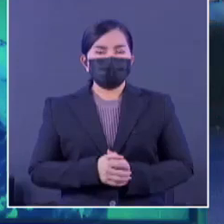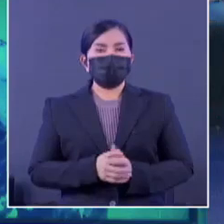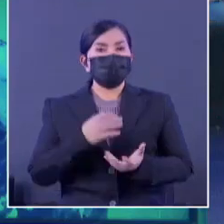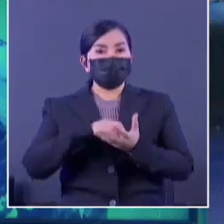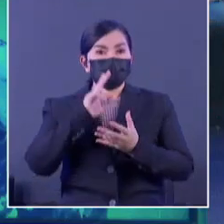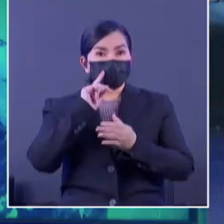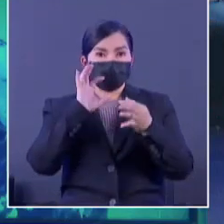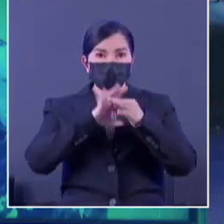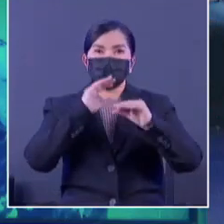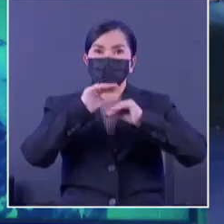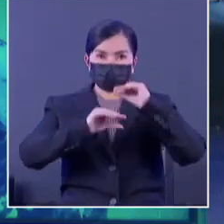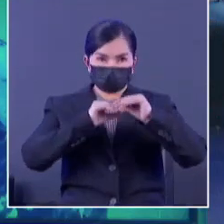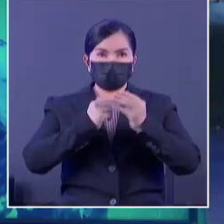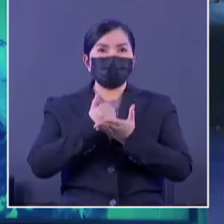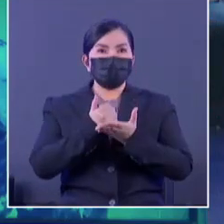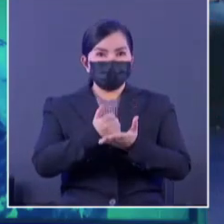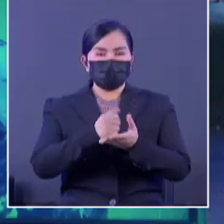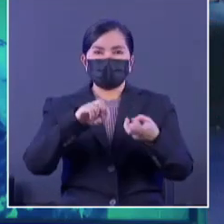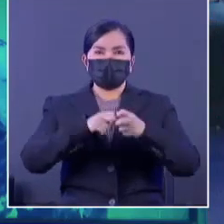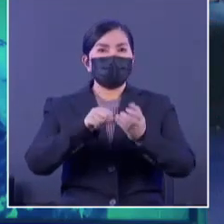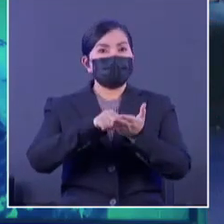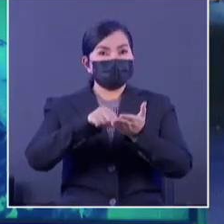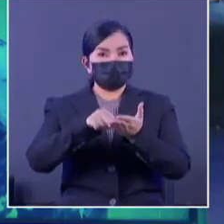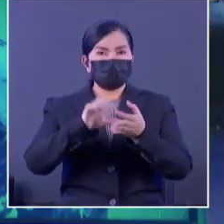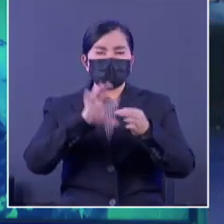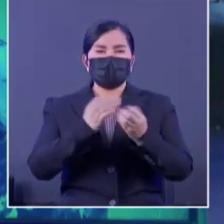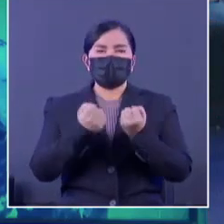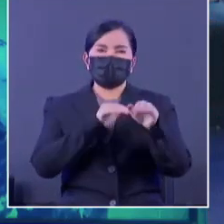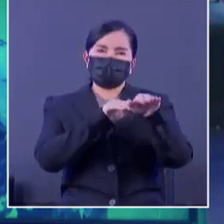เป็นอีกหนึ่งโครงการนะคะที่จะเข้ามาช่วยแก้ไขปัญหาเรื่องของรถติดค่ะโซนราชพร้าวศรีนครินทร์อย่างโครงการรถไฟฟ้าสีเหลื